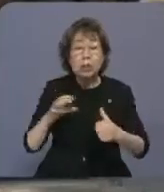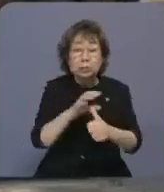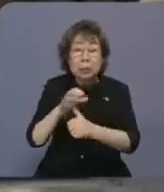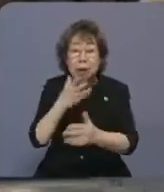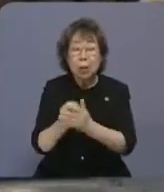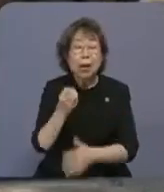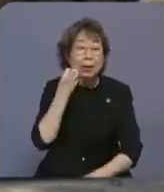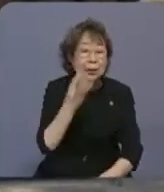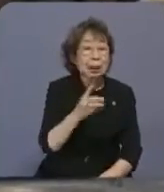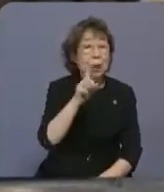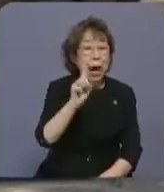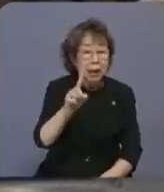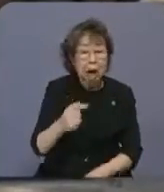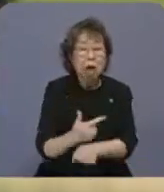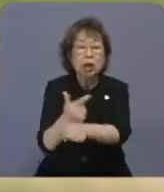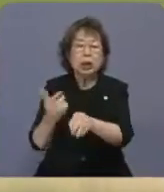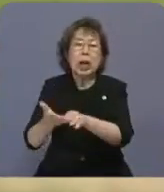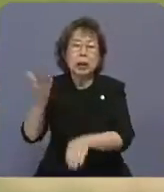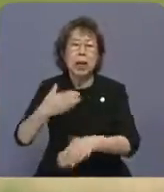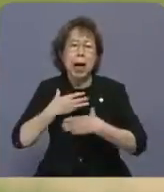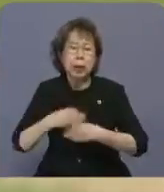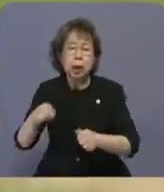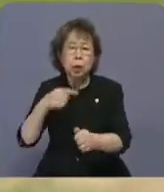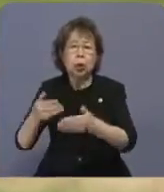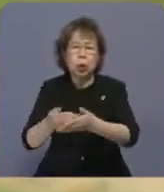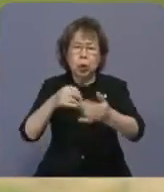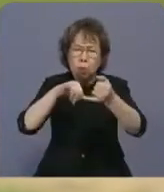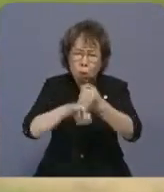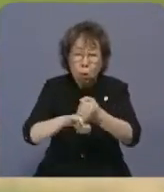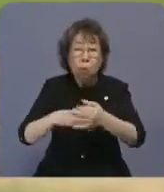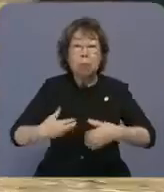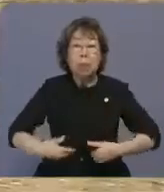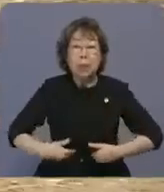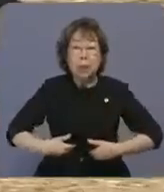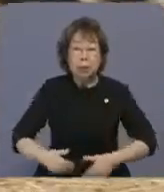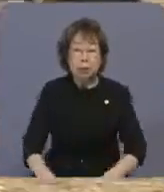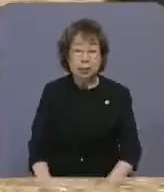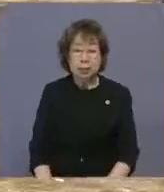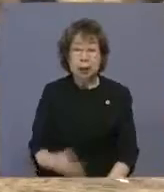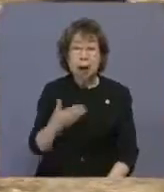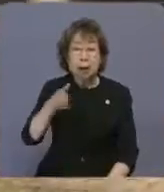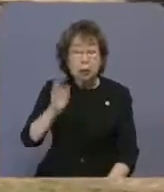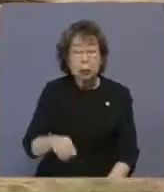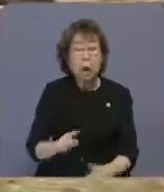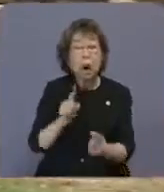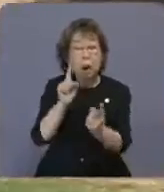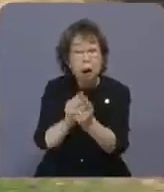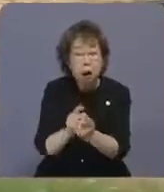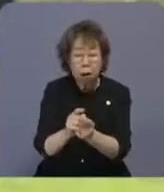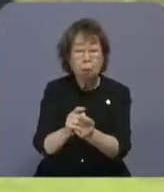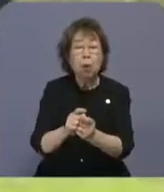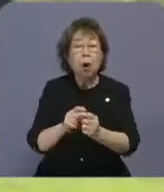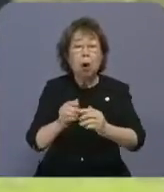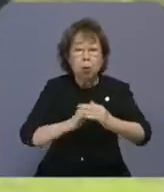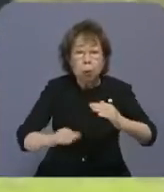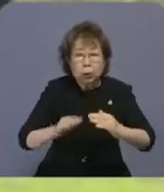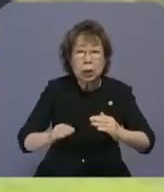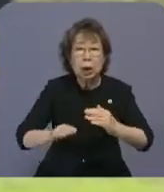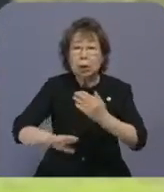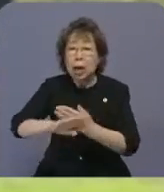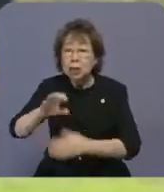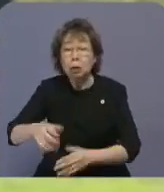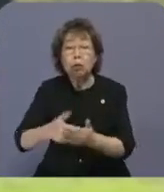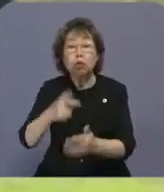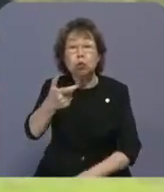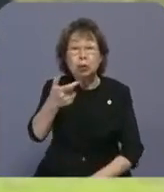석 달마다 6시간 이상의 안전교육을 받게 돼 있습니다. 하지만 대상자인 공무직과 기간제 노동자